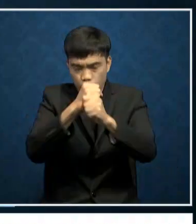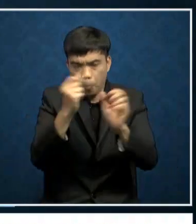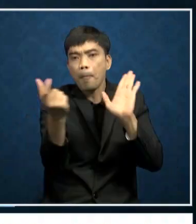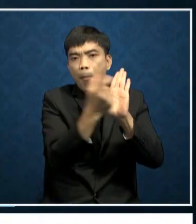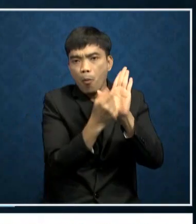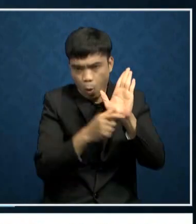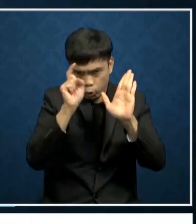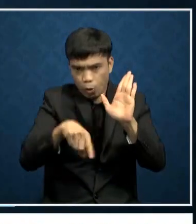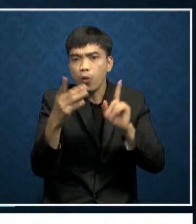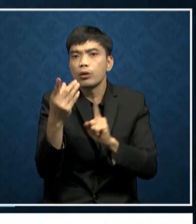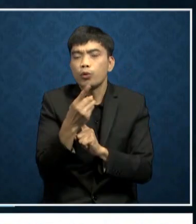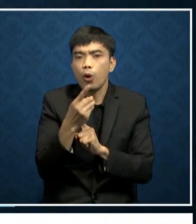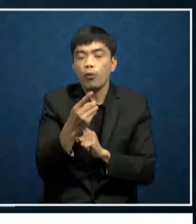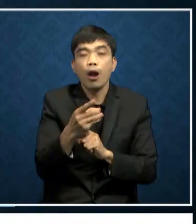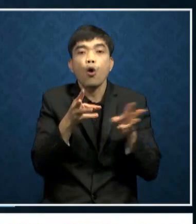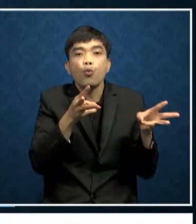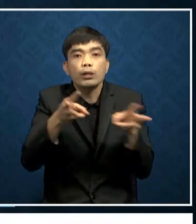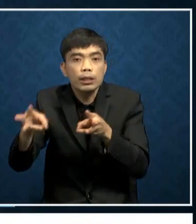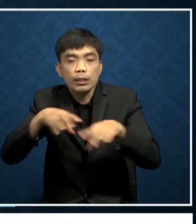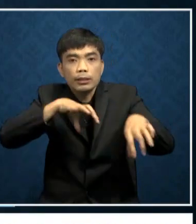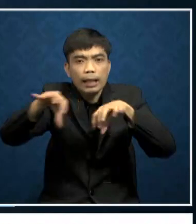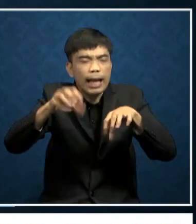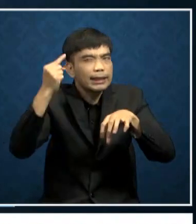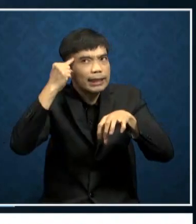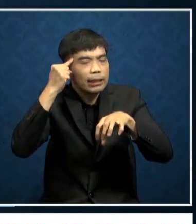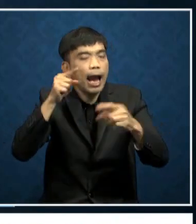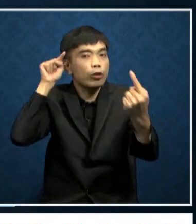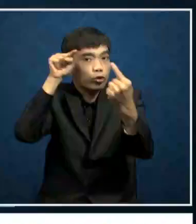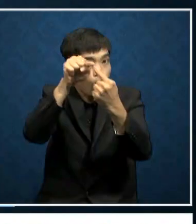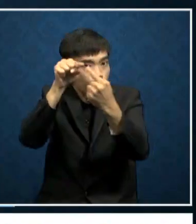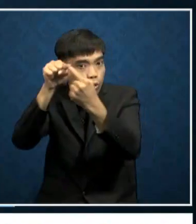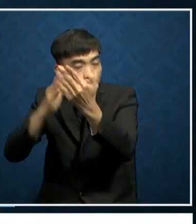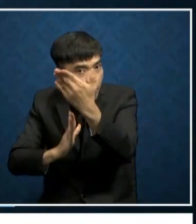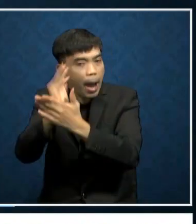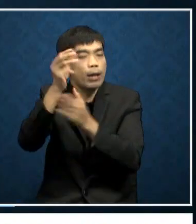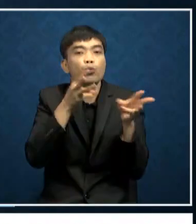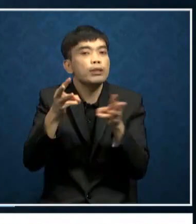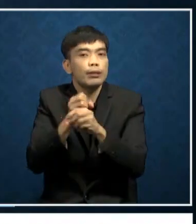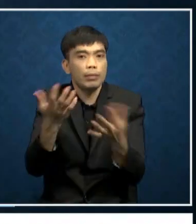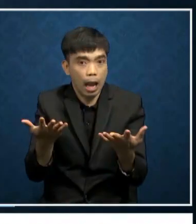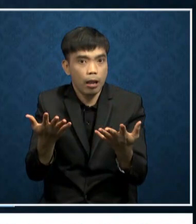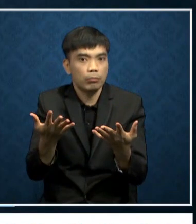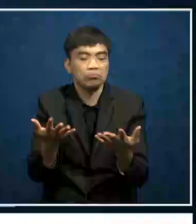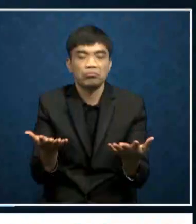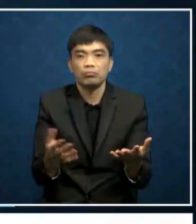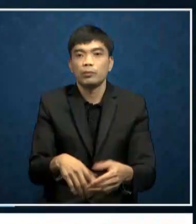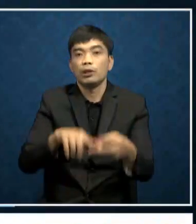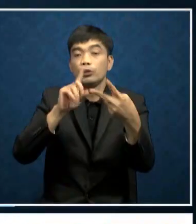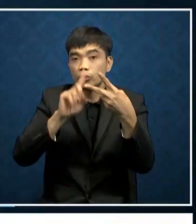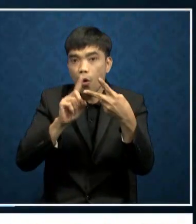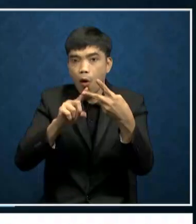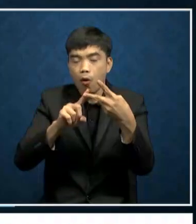ตอนในการดำเนินการเพื่อให้บรรลุเป้าหมายอย่างไรหัวข้อย่อยที่ 2โครงการไฟฟ้าชุม